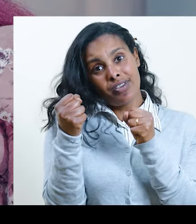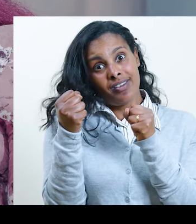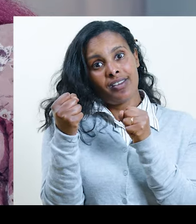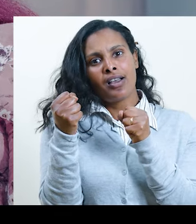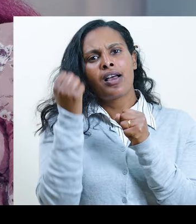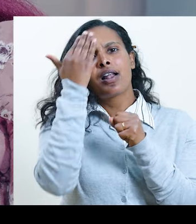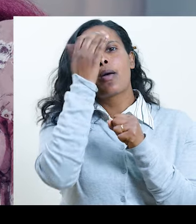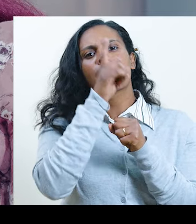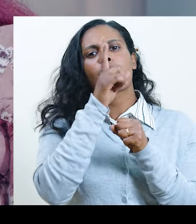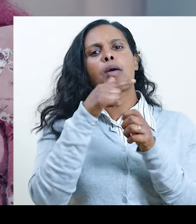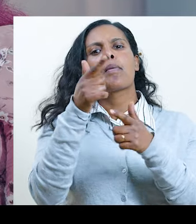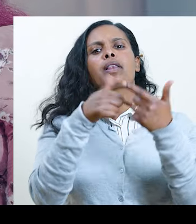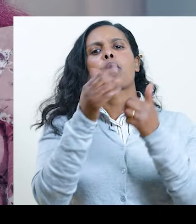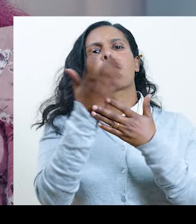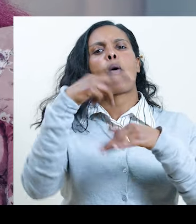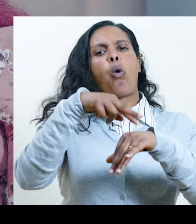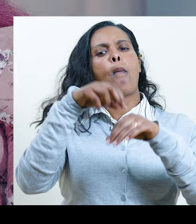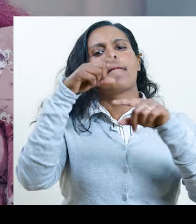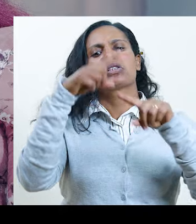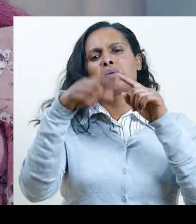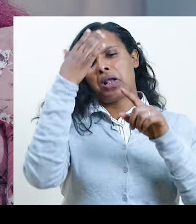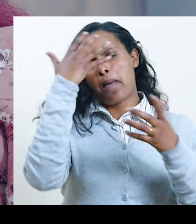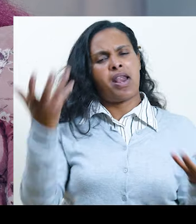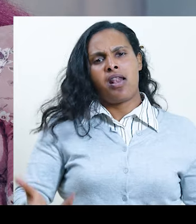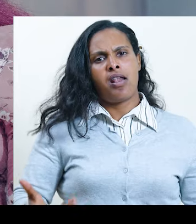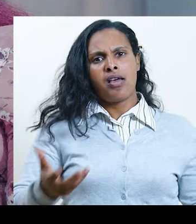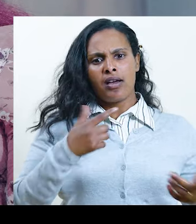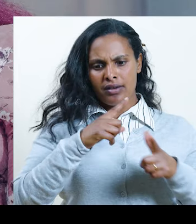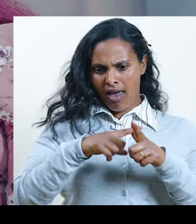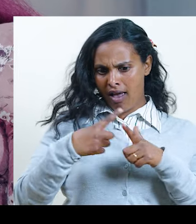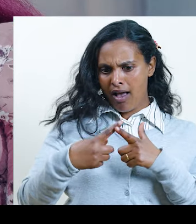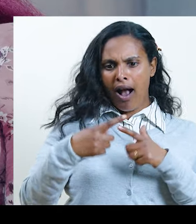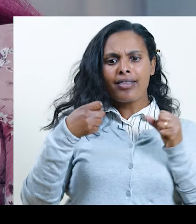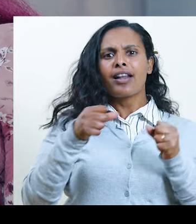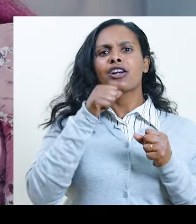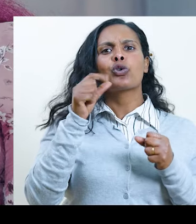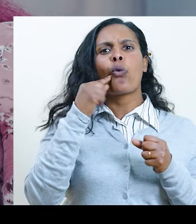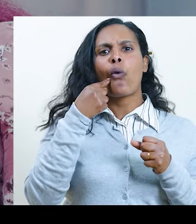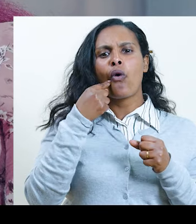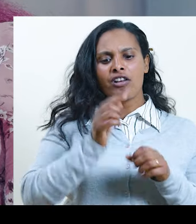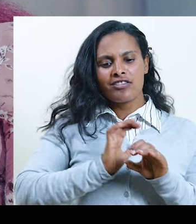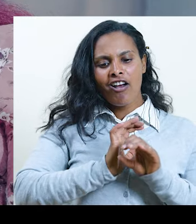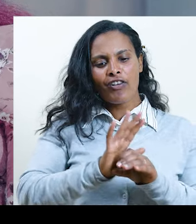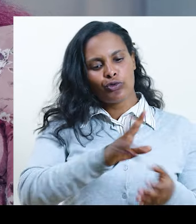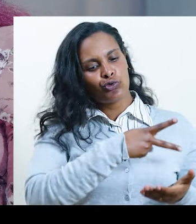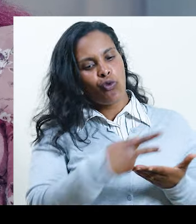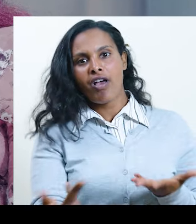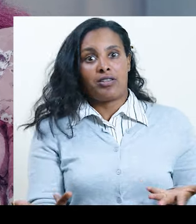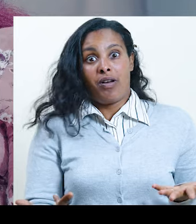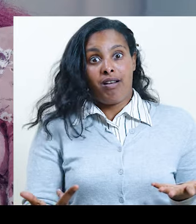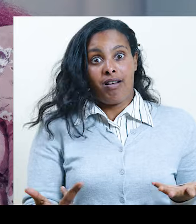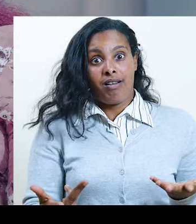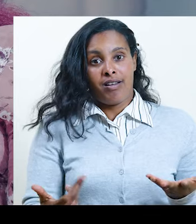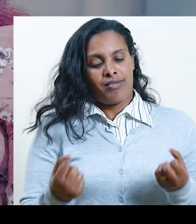ከቻልኩትኝ ለምንድን ነው ለሚመጣው ነገር መቆምም አልችለው እንዴ? ካልጠነከርሽ እኮ ሲገፈትሩሽ